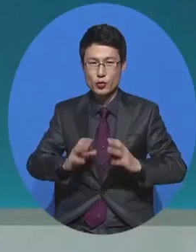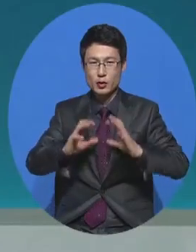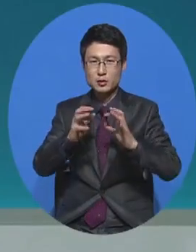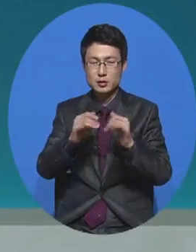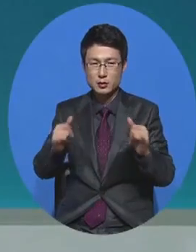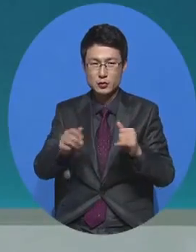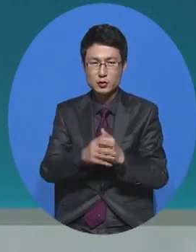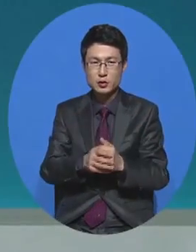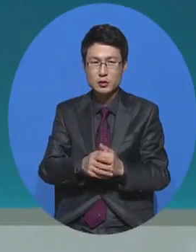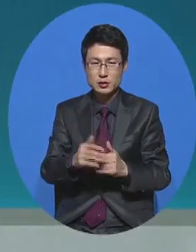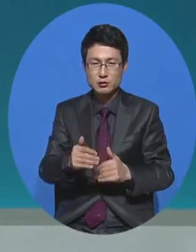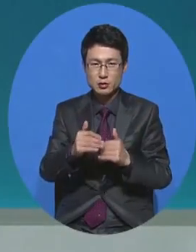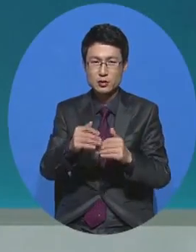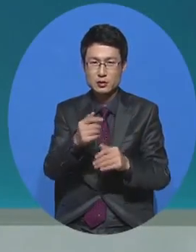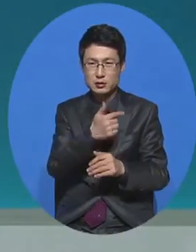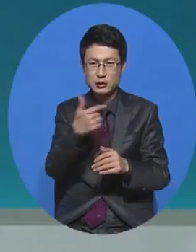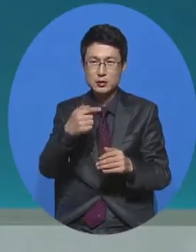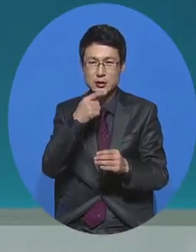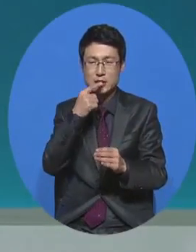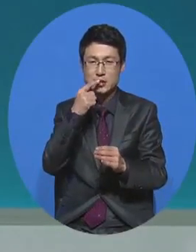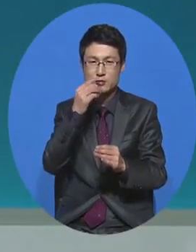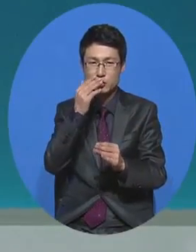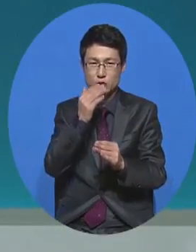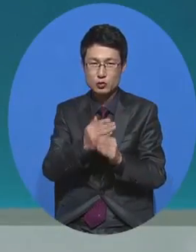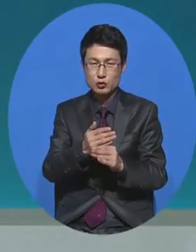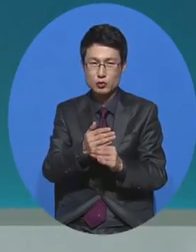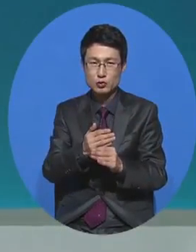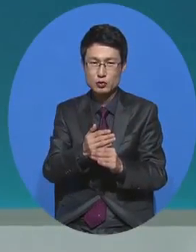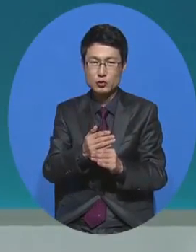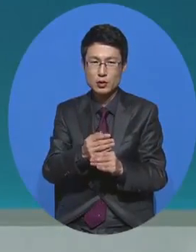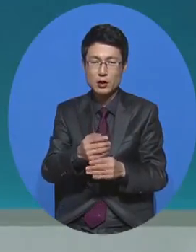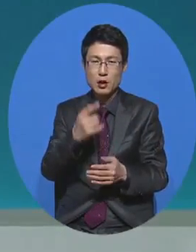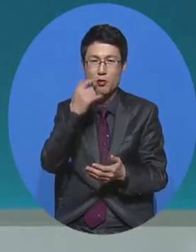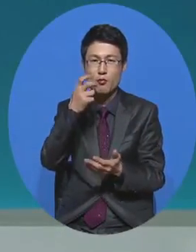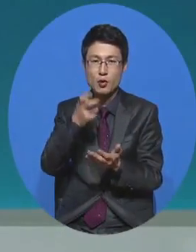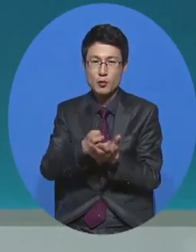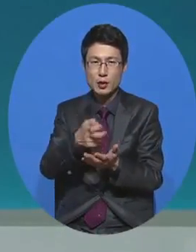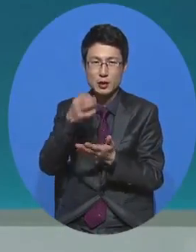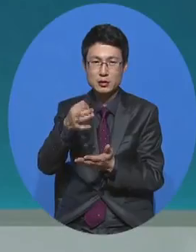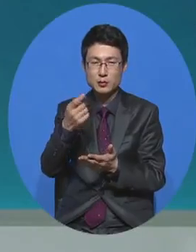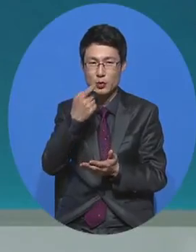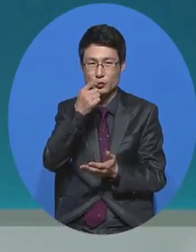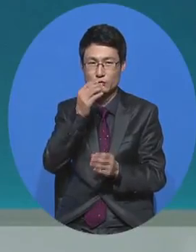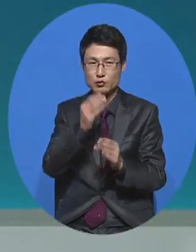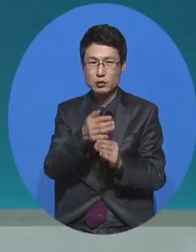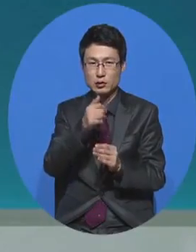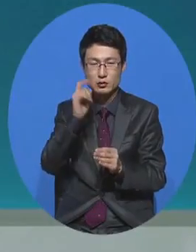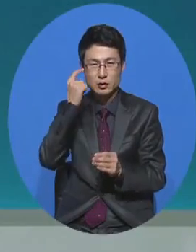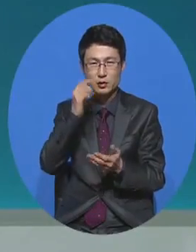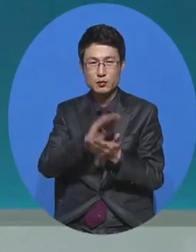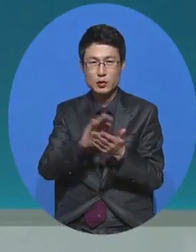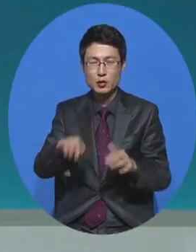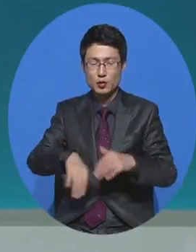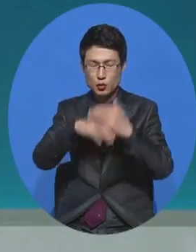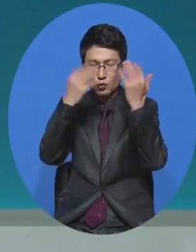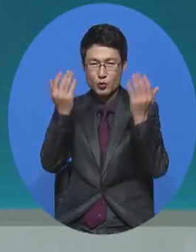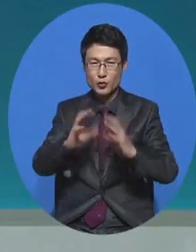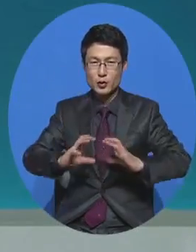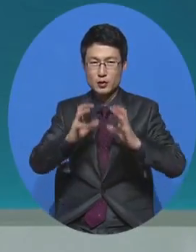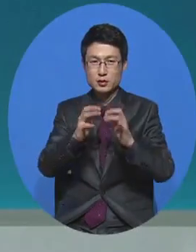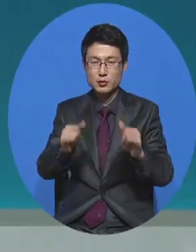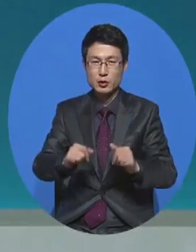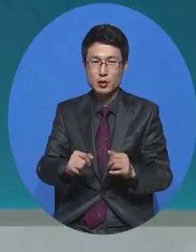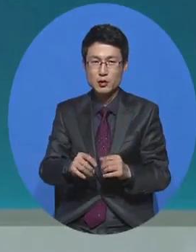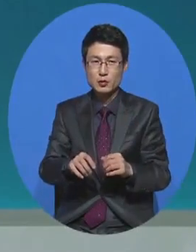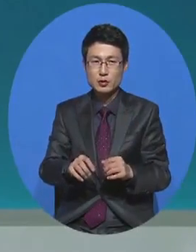과정에서 더 큰 민주주의와 헌법 의 가치를 배우고 있다고 생각합니다 그래서 온 국민이 지금 현재